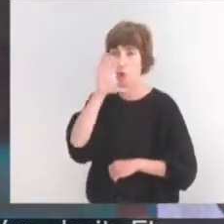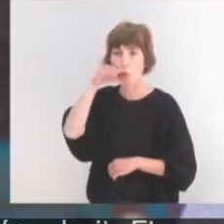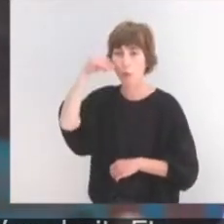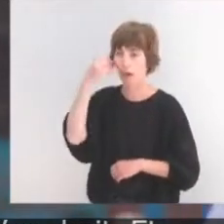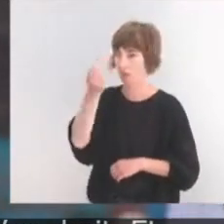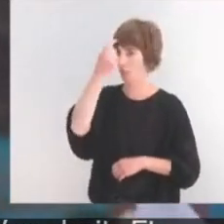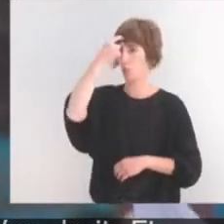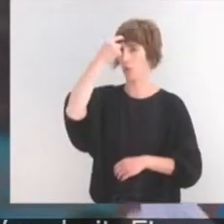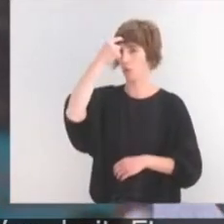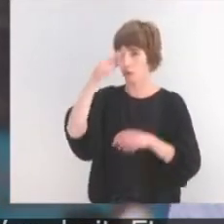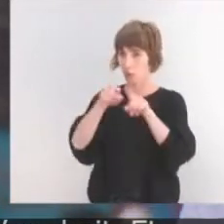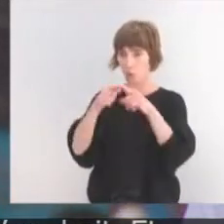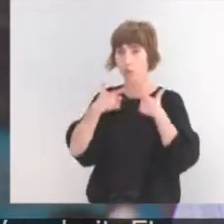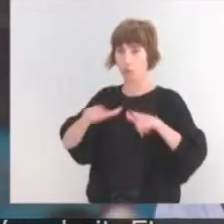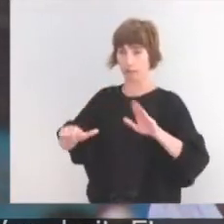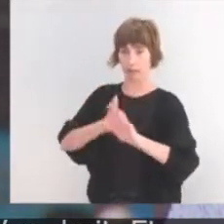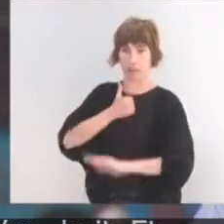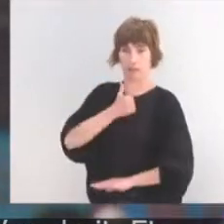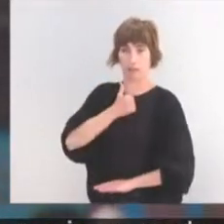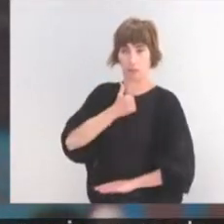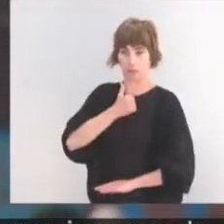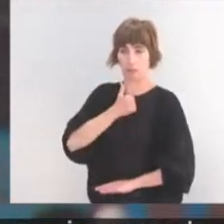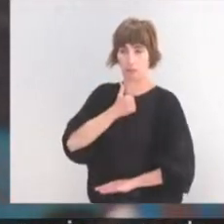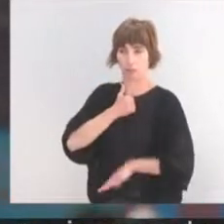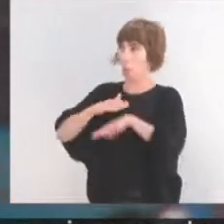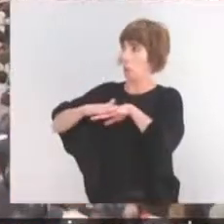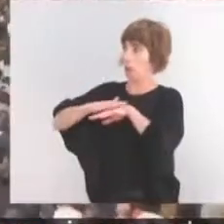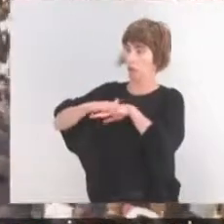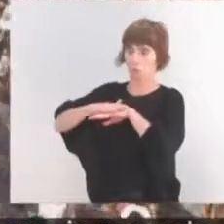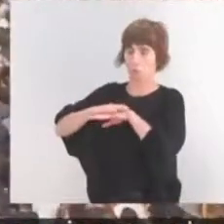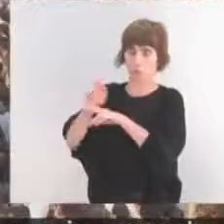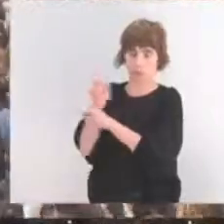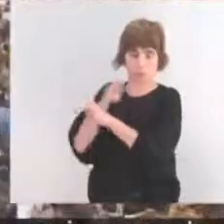intime. Et peu importe quelles en sont les motivations.